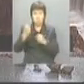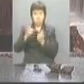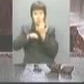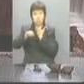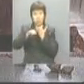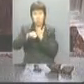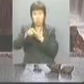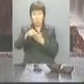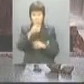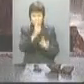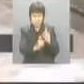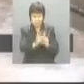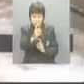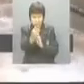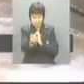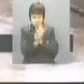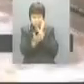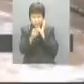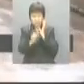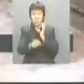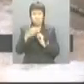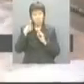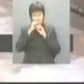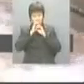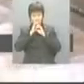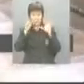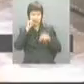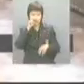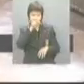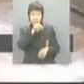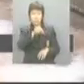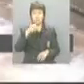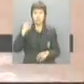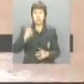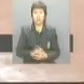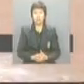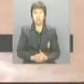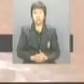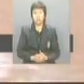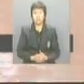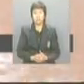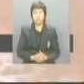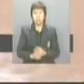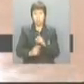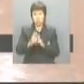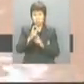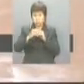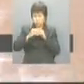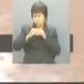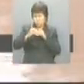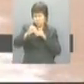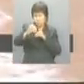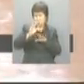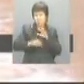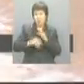เหลือเพียงร่องรอยความเสียหายอย่างที่เห็นได้ชัดถนนฝั่งขาออกอำเภอสวรรคโลกวังไม้ขอนเสียหายทั้งหมดเป็นระยะทางเกือบครึ่งกิโล